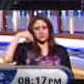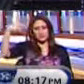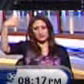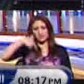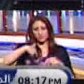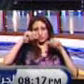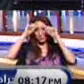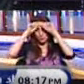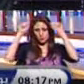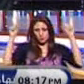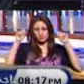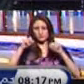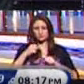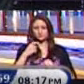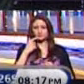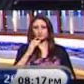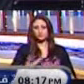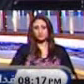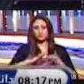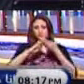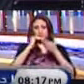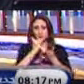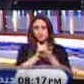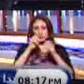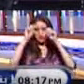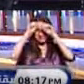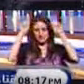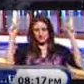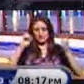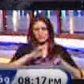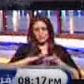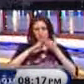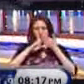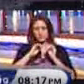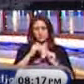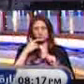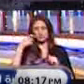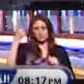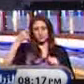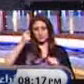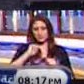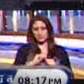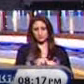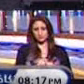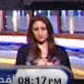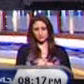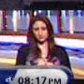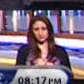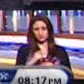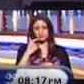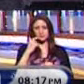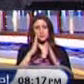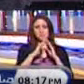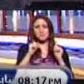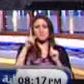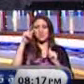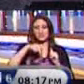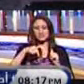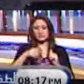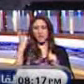العشيري، مساعد وزير خارجية للشؤون القنصلية. مساء الخير ست سفير. أهلا، مساء الخير يا دكتور. أهلا بيك. آخر تطورات أزمة المصريين المعتقلين في